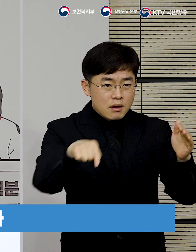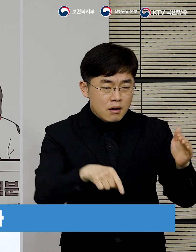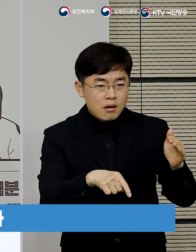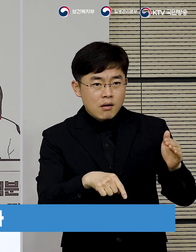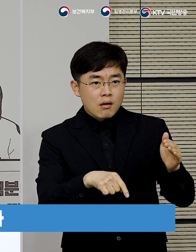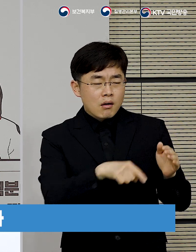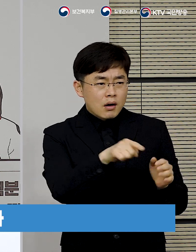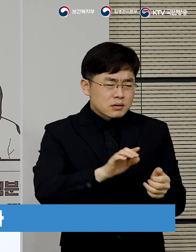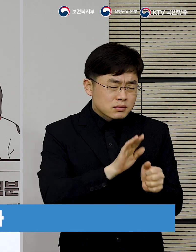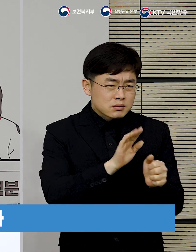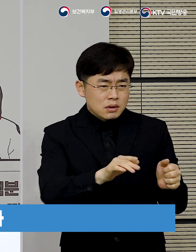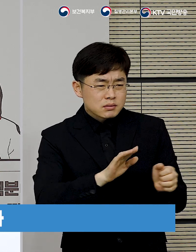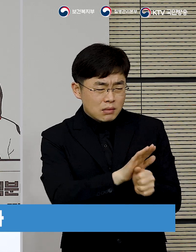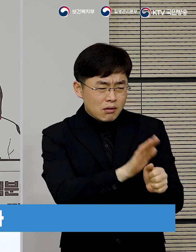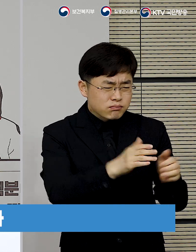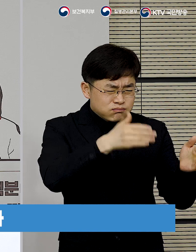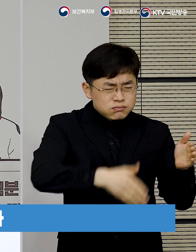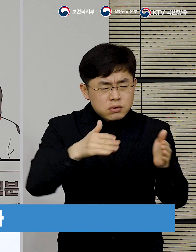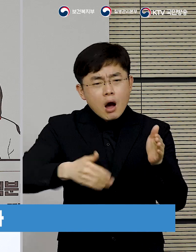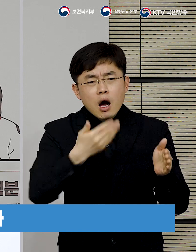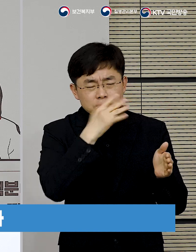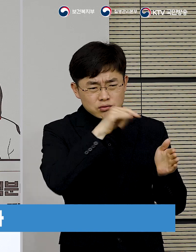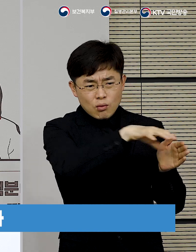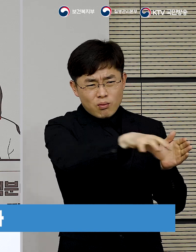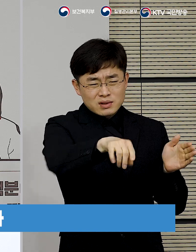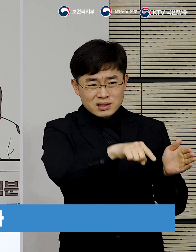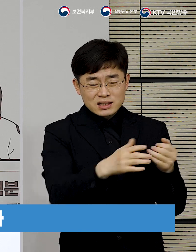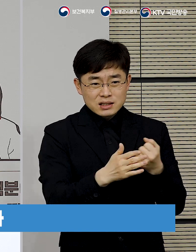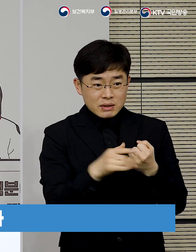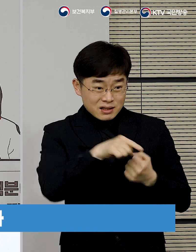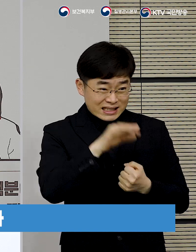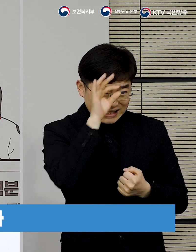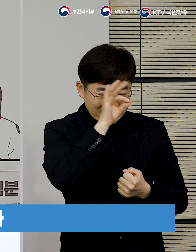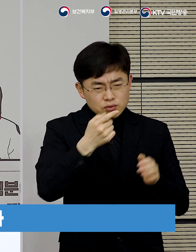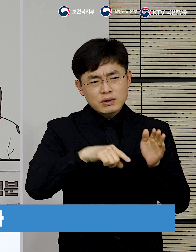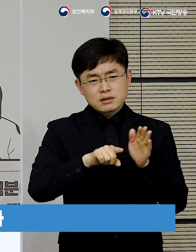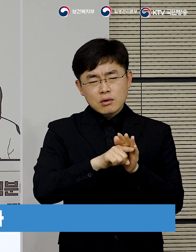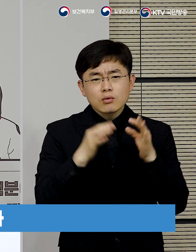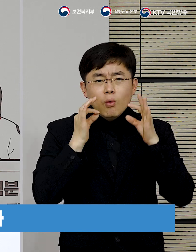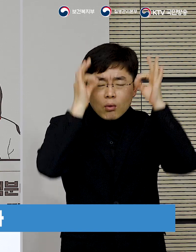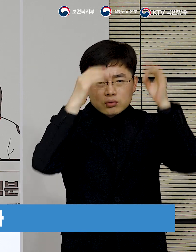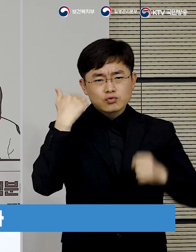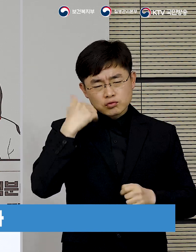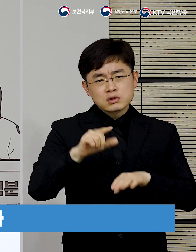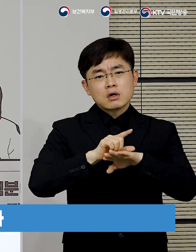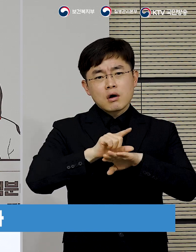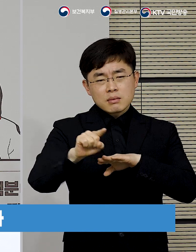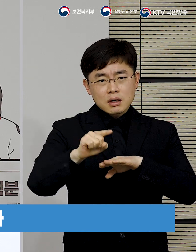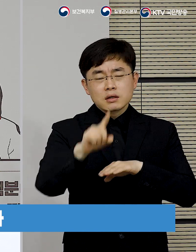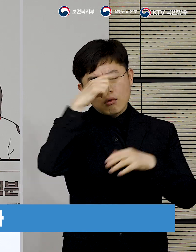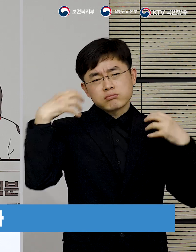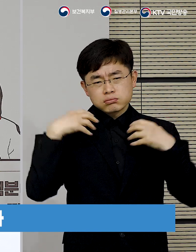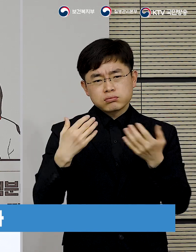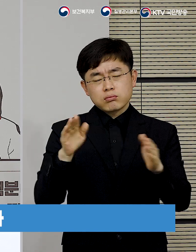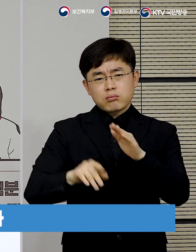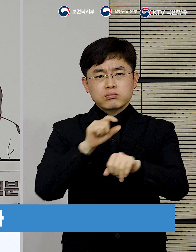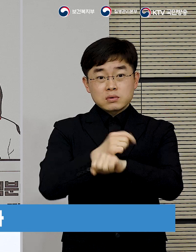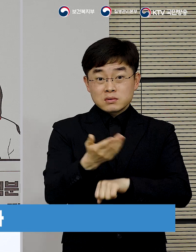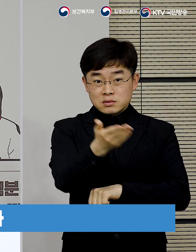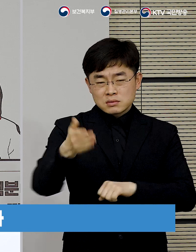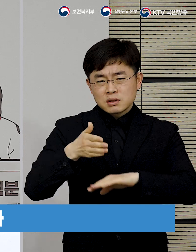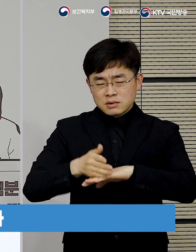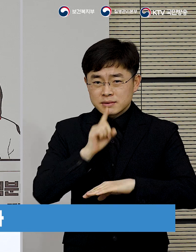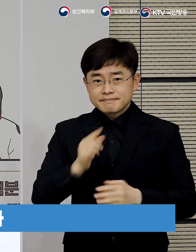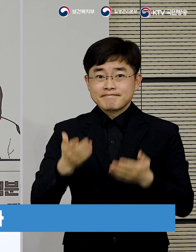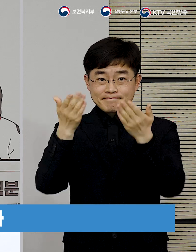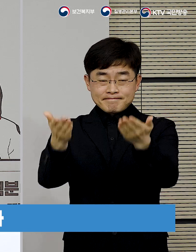사회 취약계층의 방역 사각지대 해소를 위해 애써주시고 계시는 지자체의 일선 공무원들께도